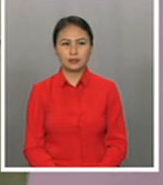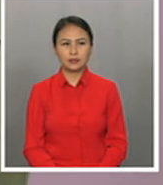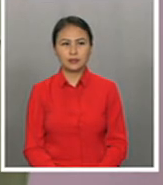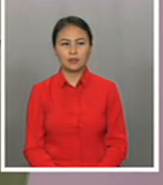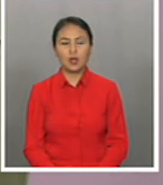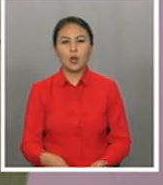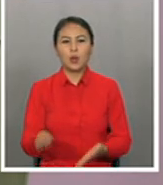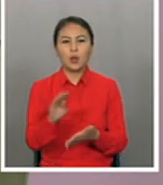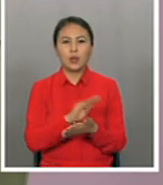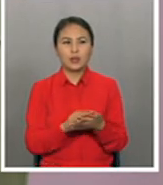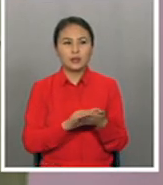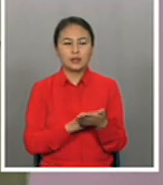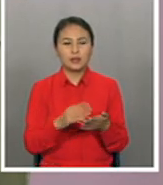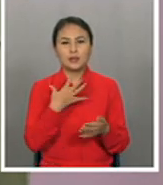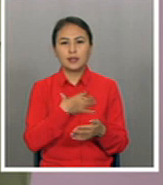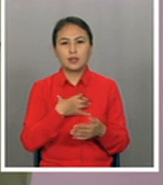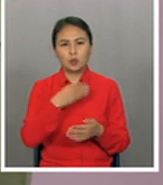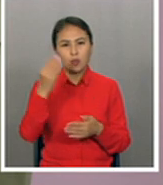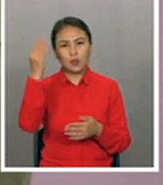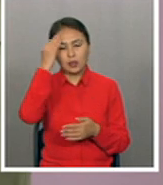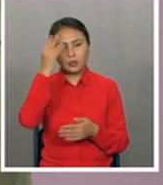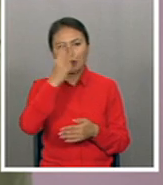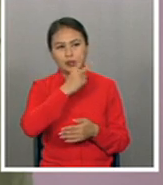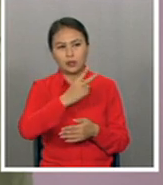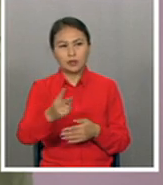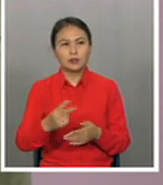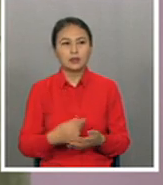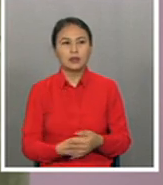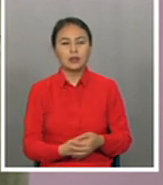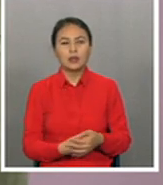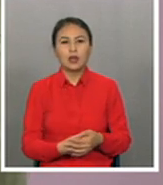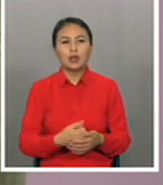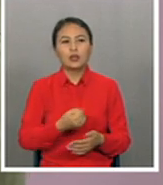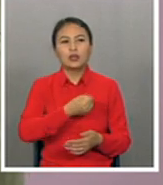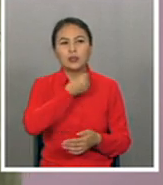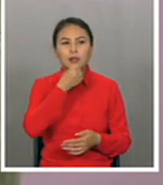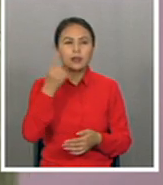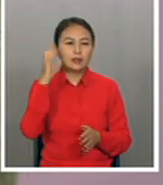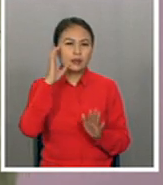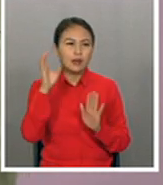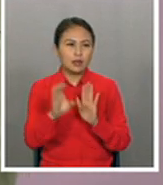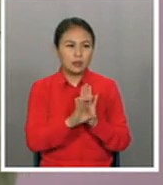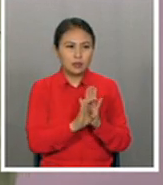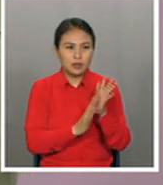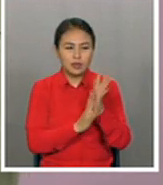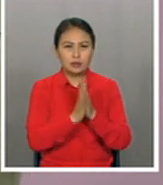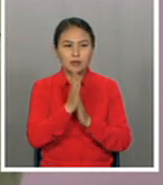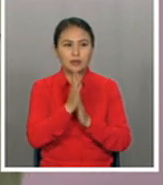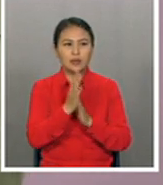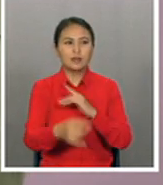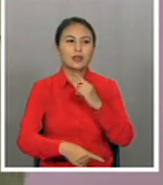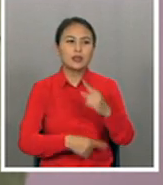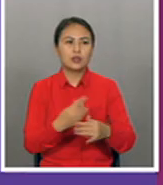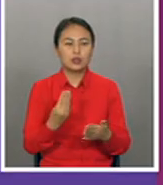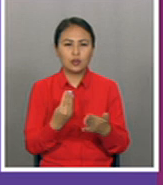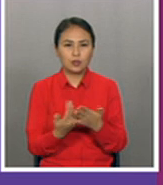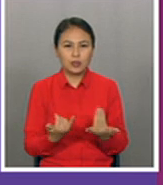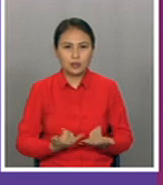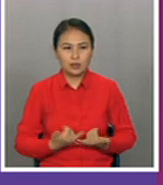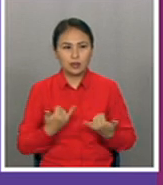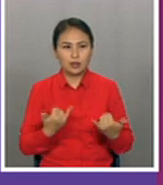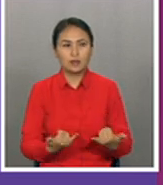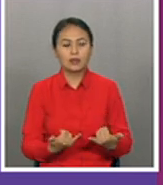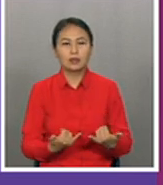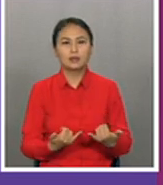Өлеңдегі негізгі ойға тоқталайық. Үлкеннің тілін алып өсетін, данасын